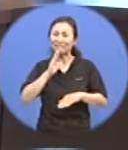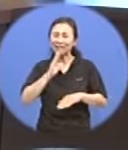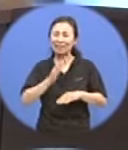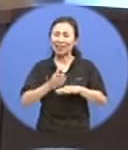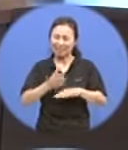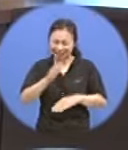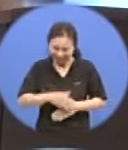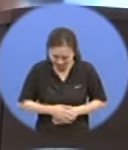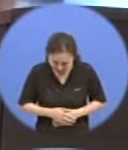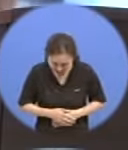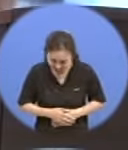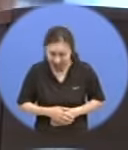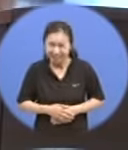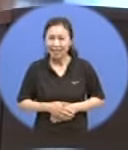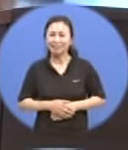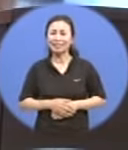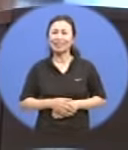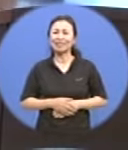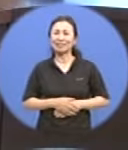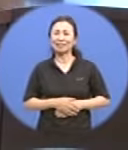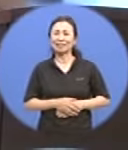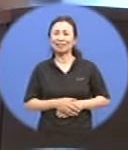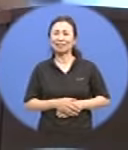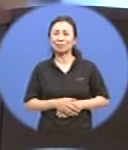ありがとうございました。 はい、ありがとう